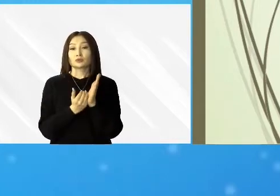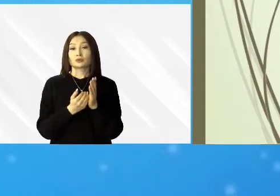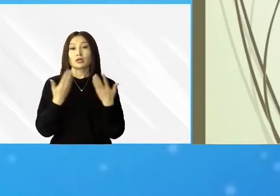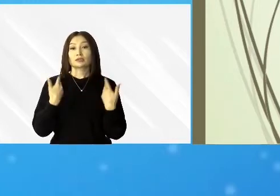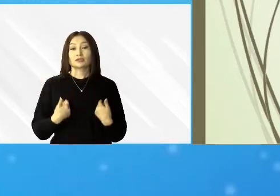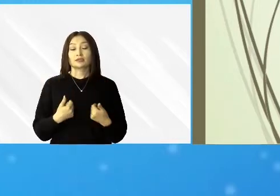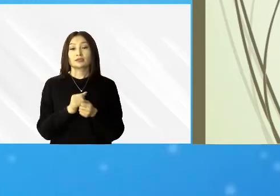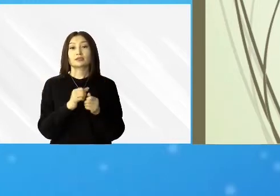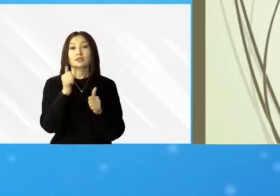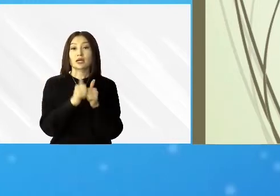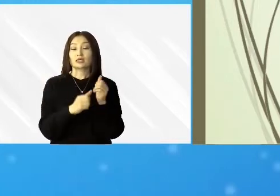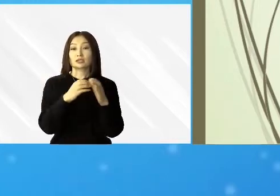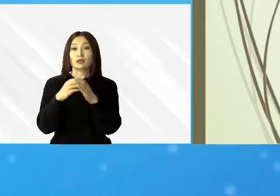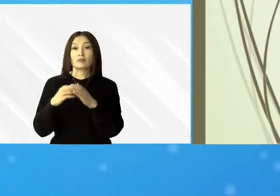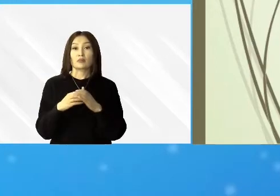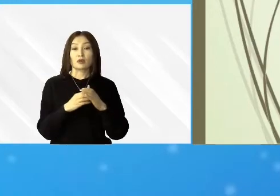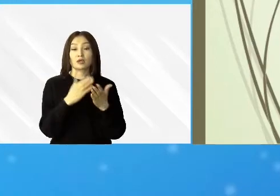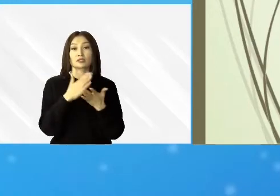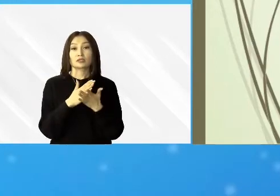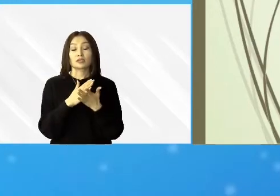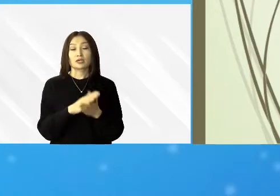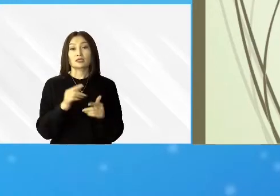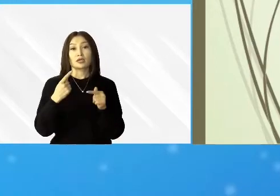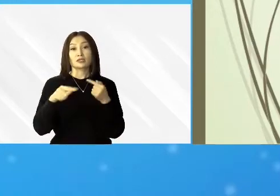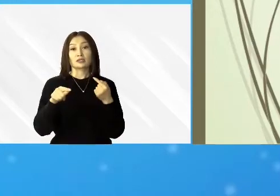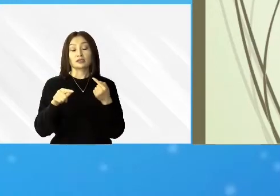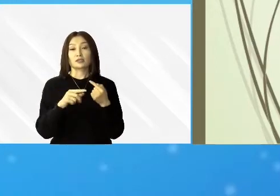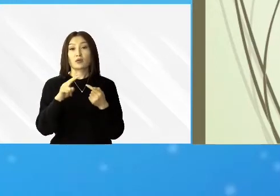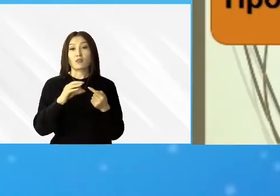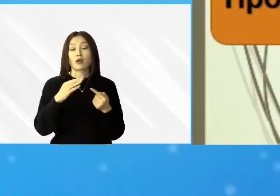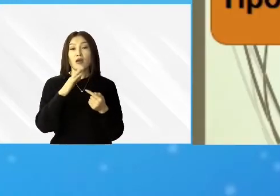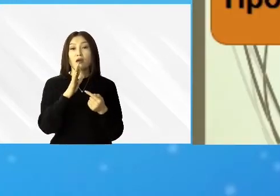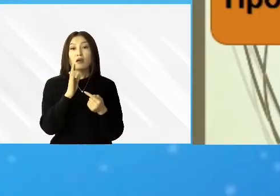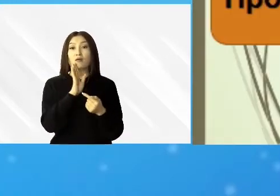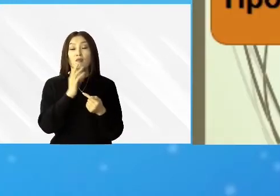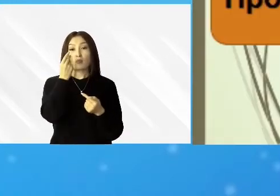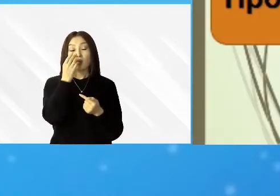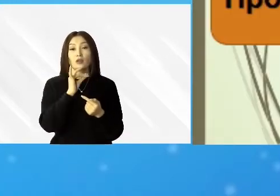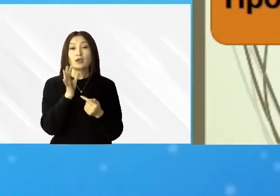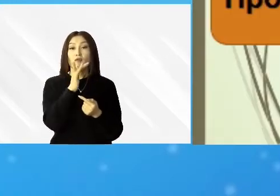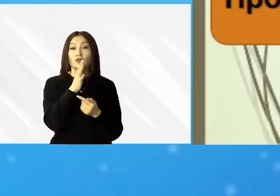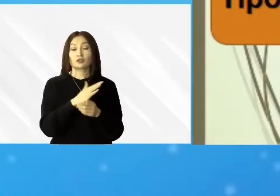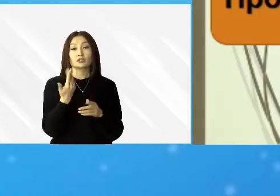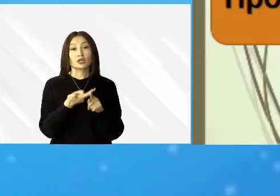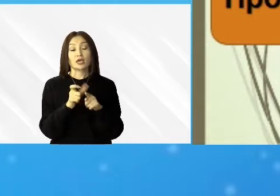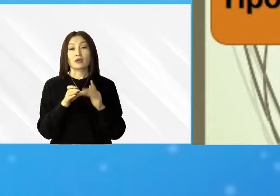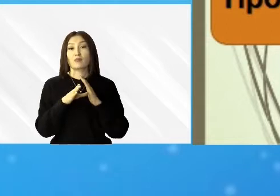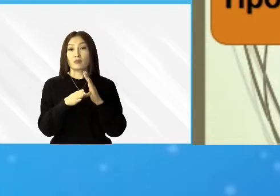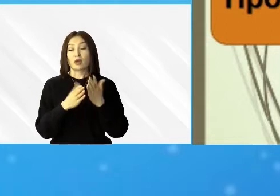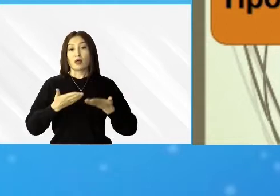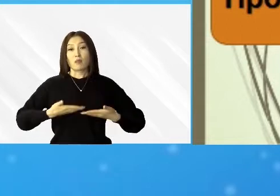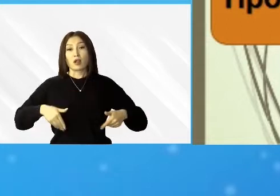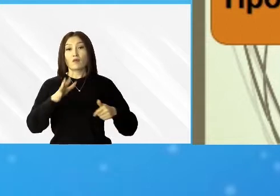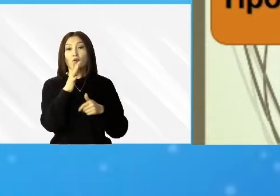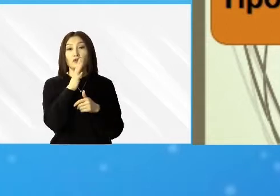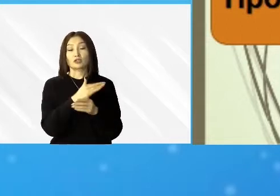популяции. В каждой популяции есть особи, различающиеся по полу и возрасту. Это обуславливает их половую и